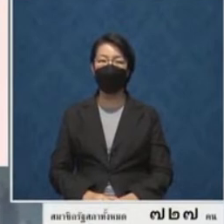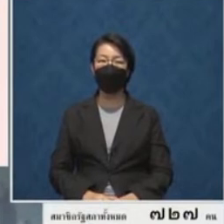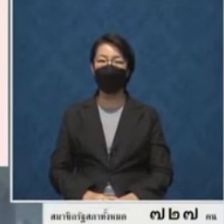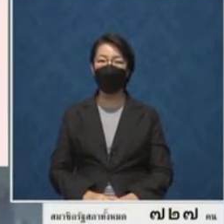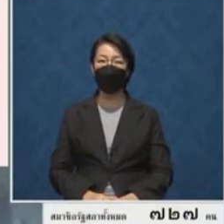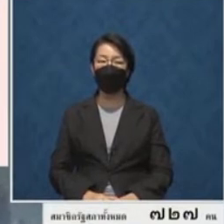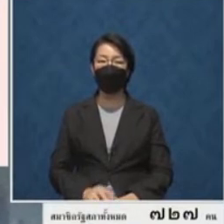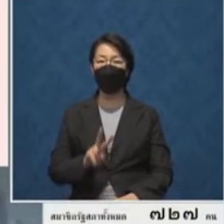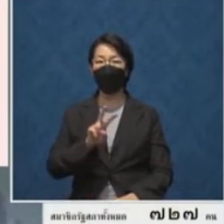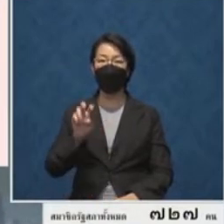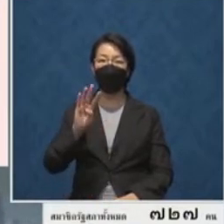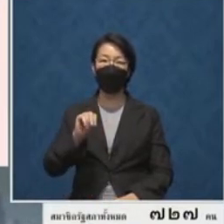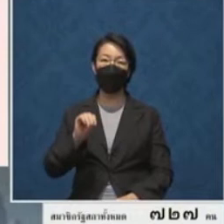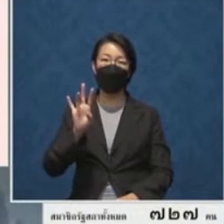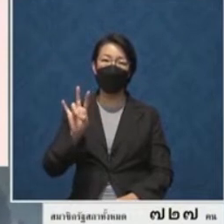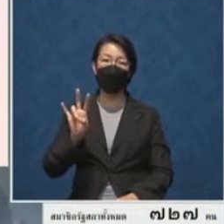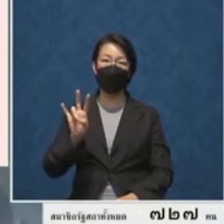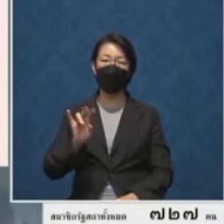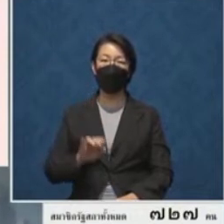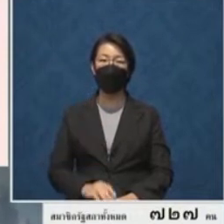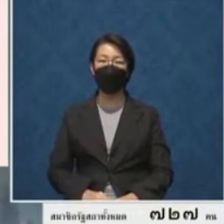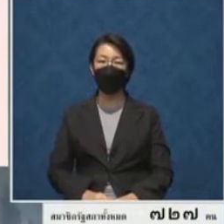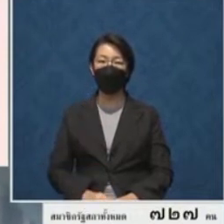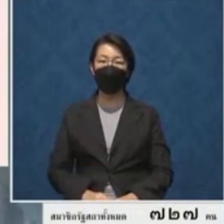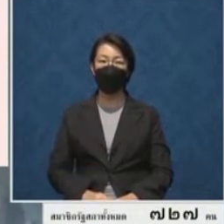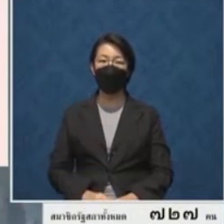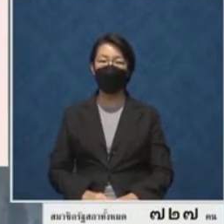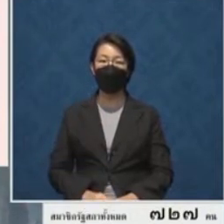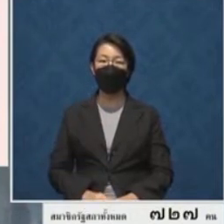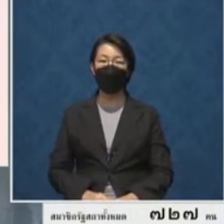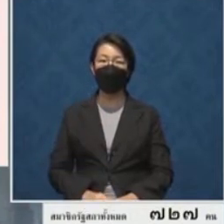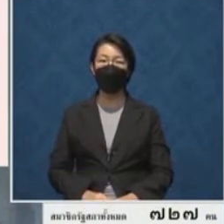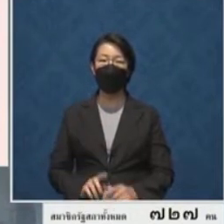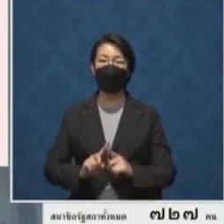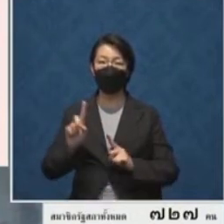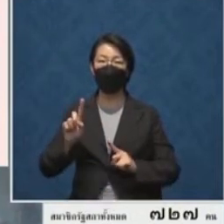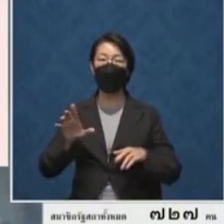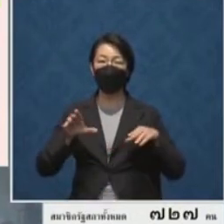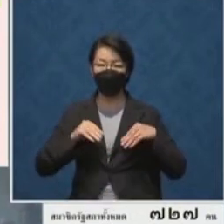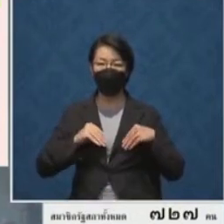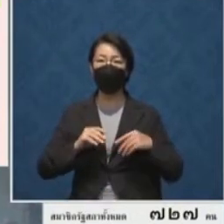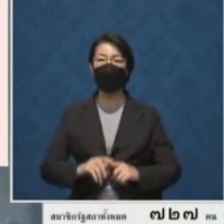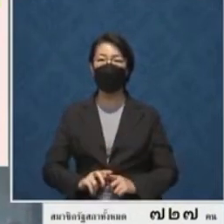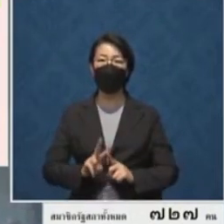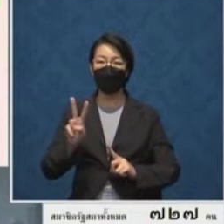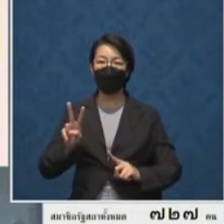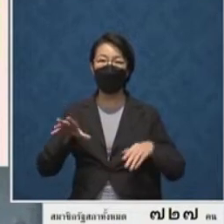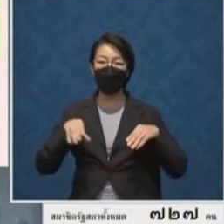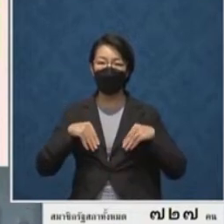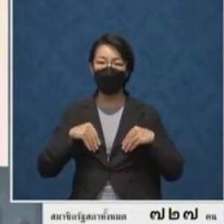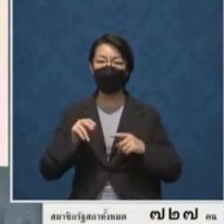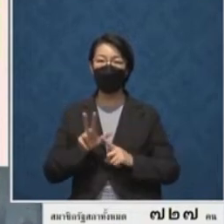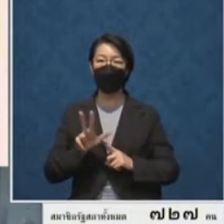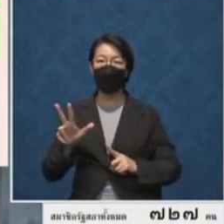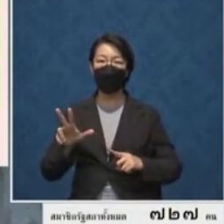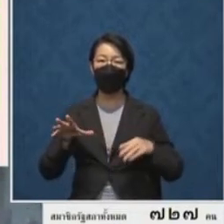247นายนิกรจำนง 1รับหลักการ2รับหลักการ3รับหลักการ